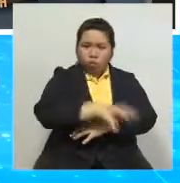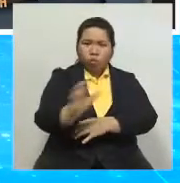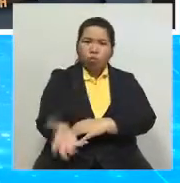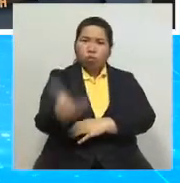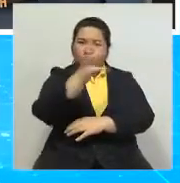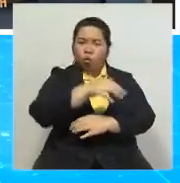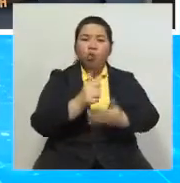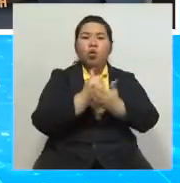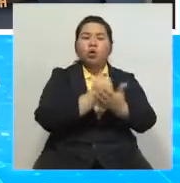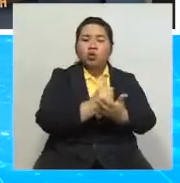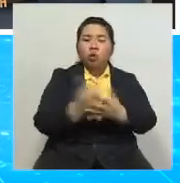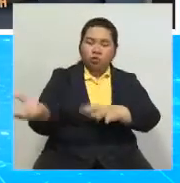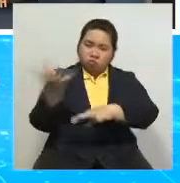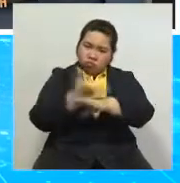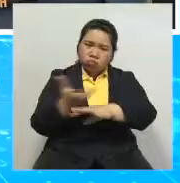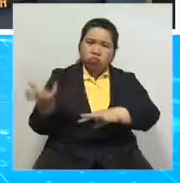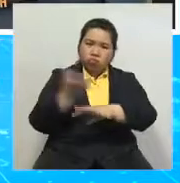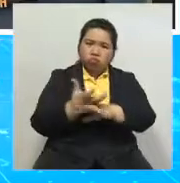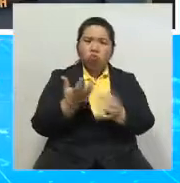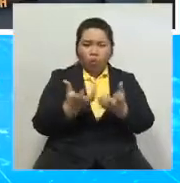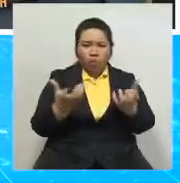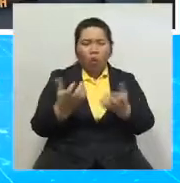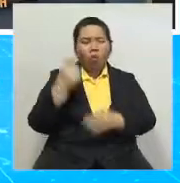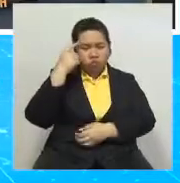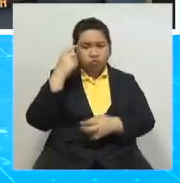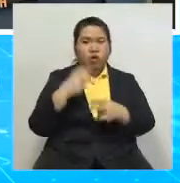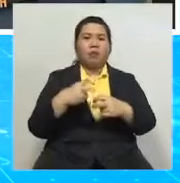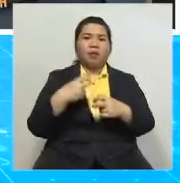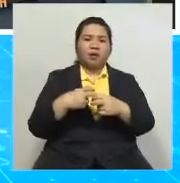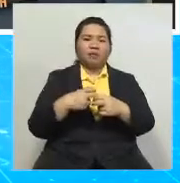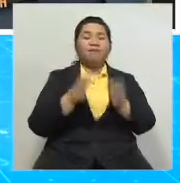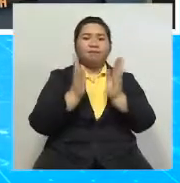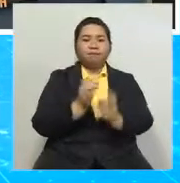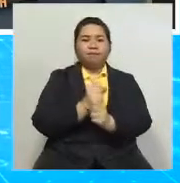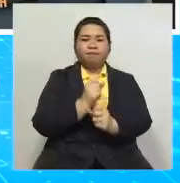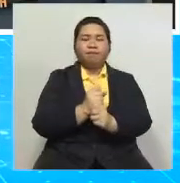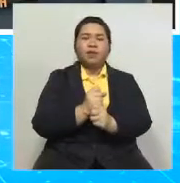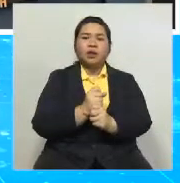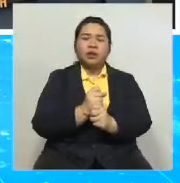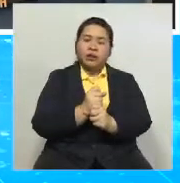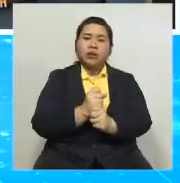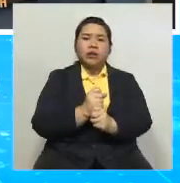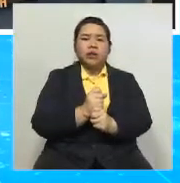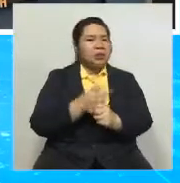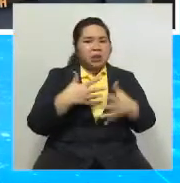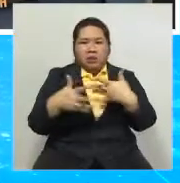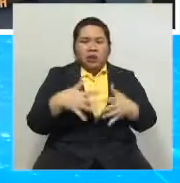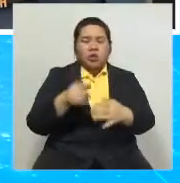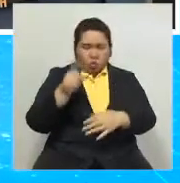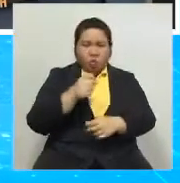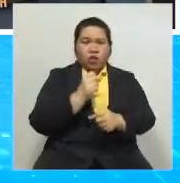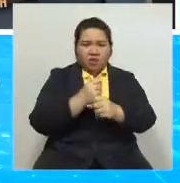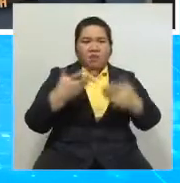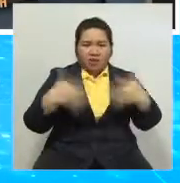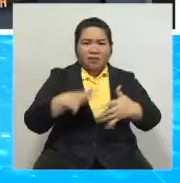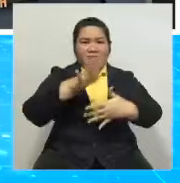ช่วยในการลำเลียงบรรทุกนะครับก็ค่อนข้างจะลำบากนิดนึงแต่ในนามเจ้าหน้าที่นะครับก็ต้องทำยังไงต้องทำให้แล้วเสร็จตามแผน